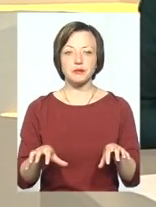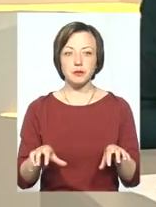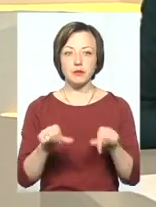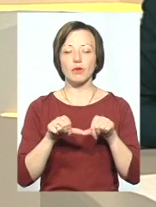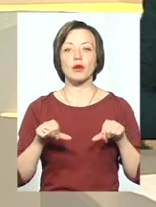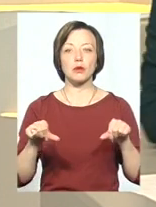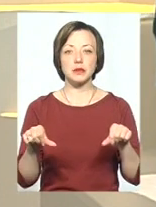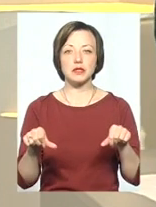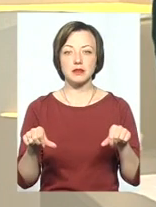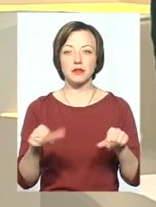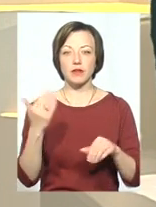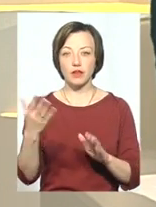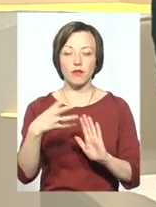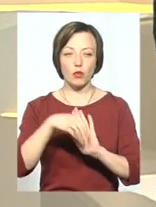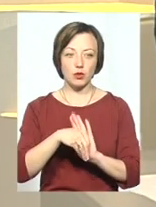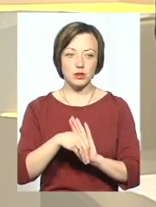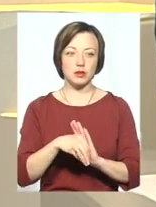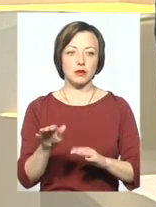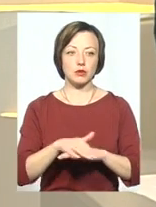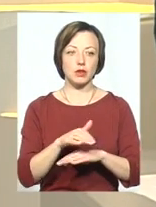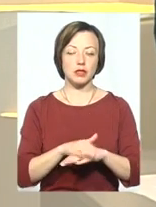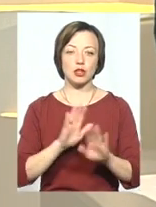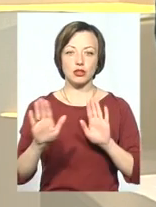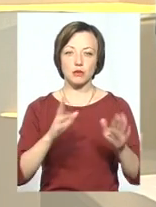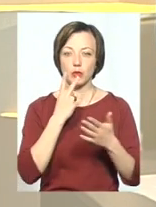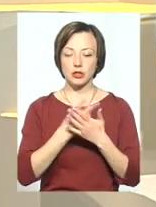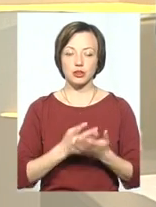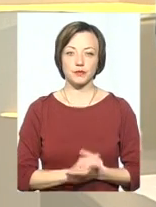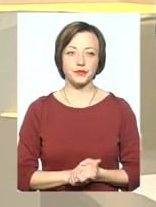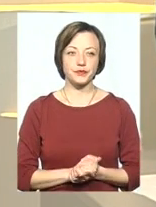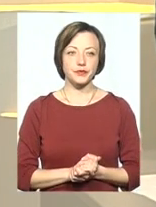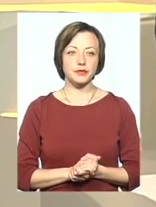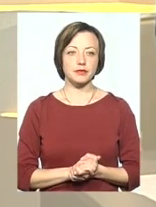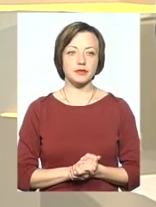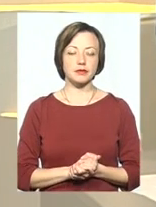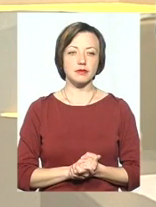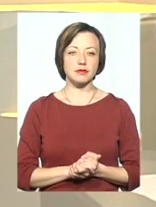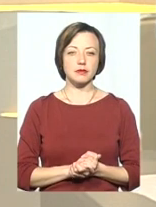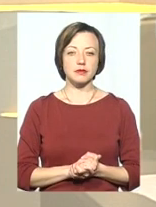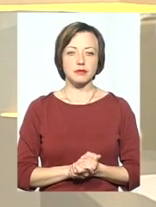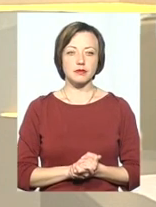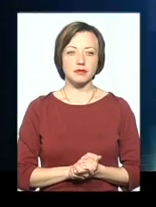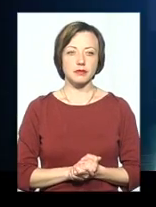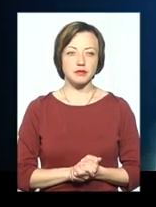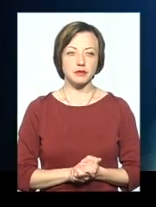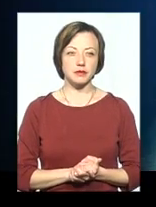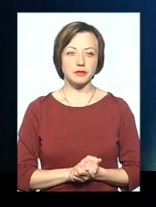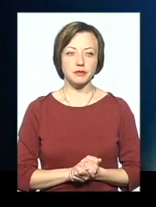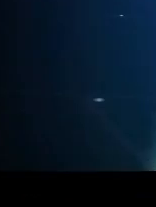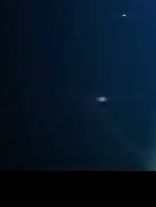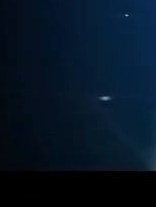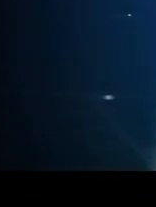комісії, в яку ви входите, будь ласка, режисера прошу показати його нам і далі продовжимо розмову.